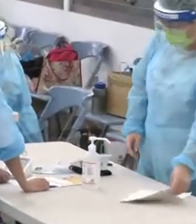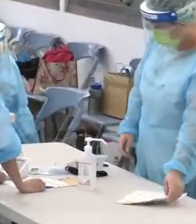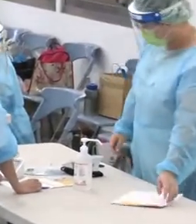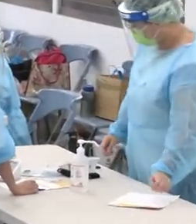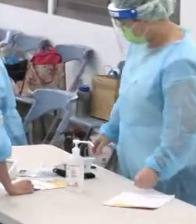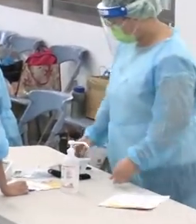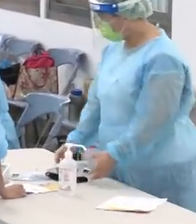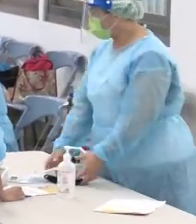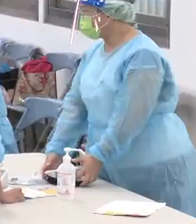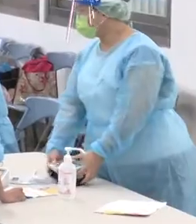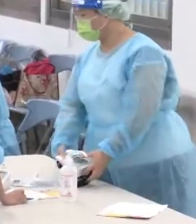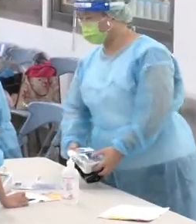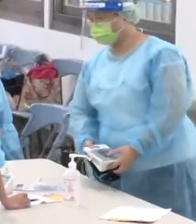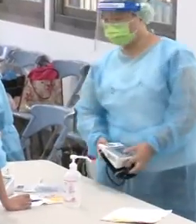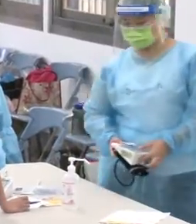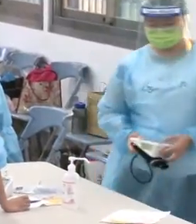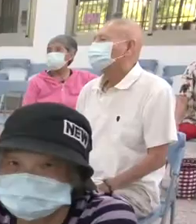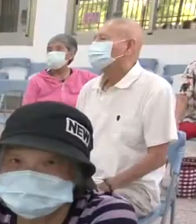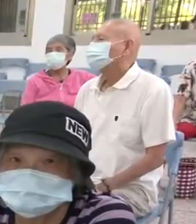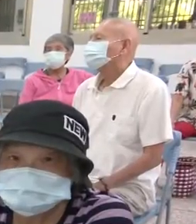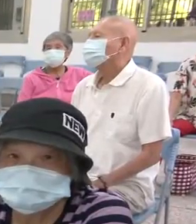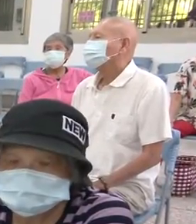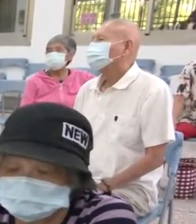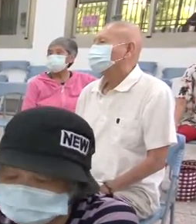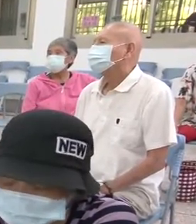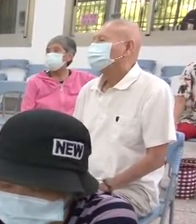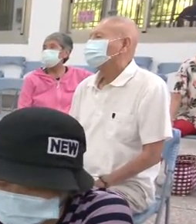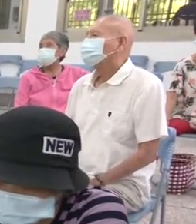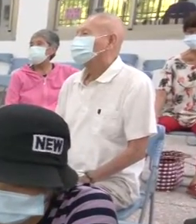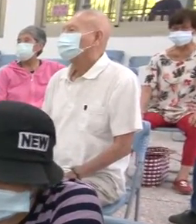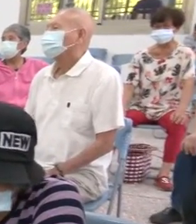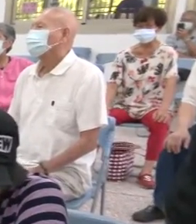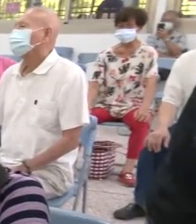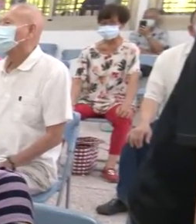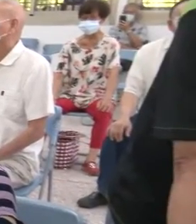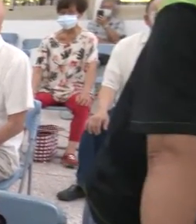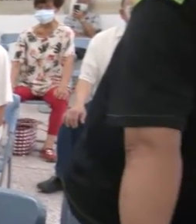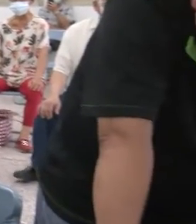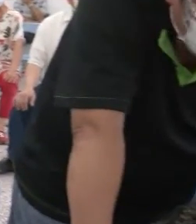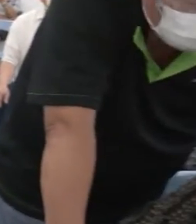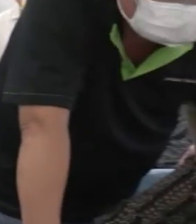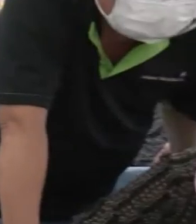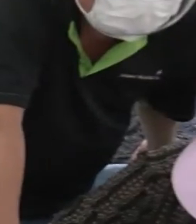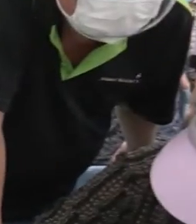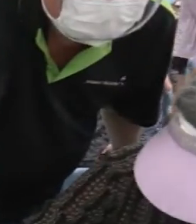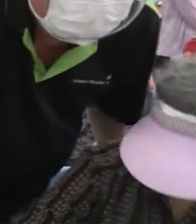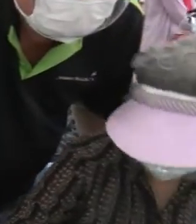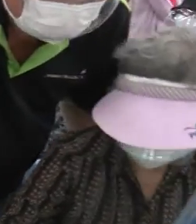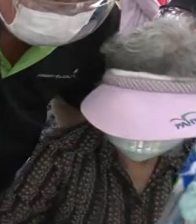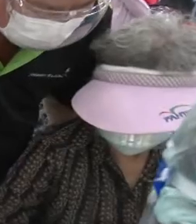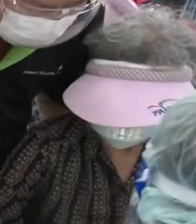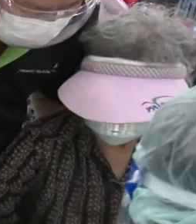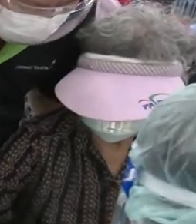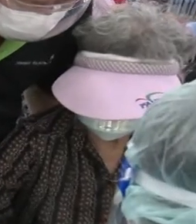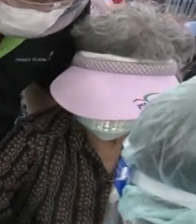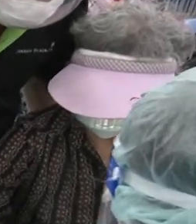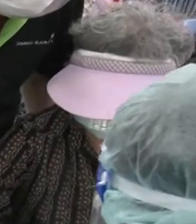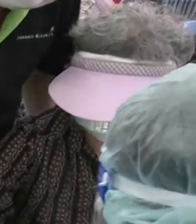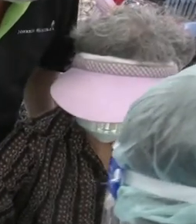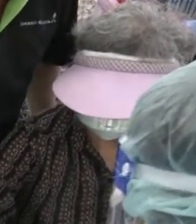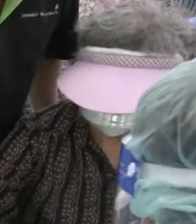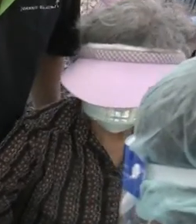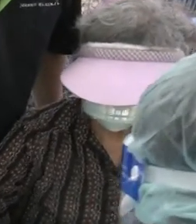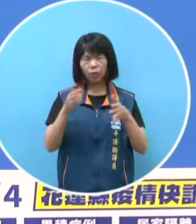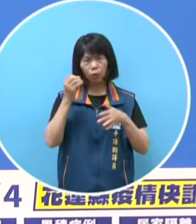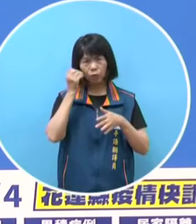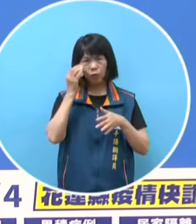望能够协助未申请到任何补助的民众，可以在这一波疫情当中得到来自于社会的温暖，并